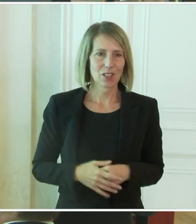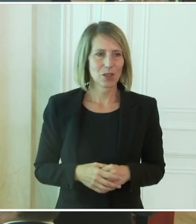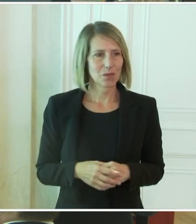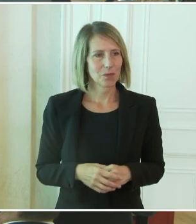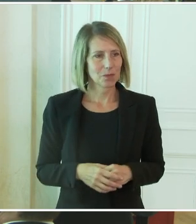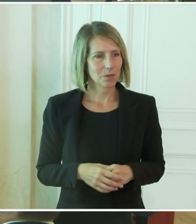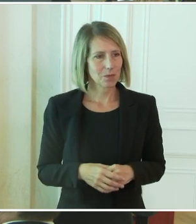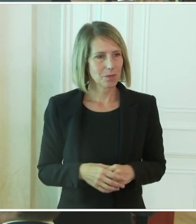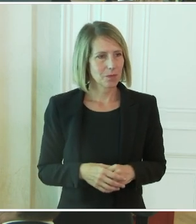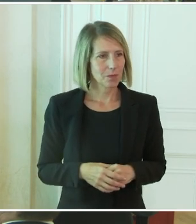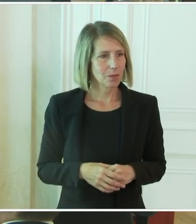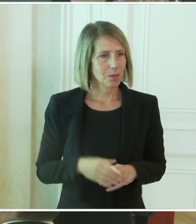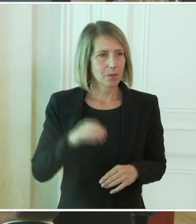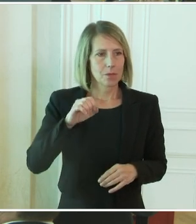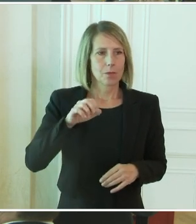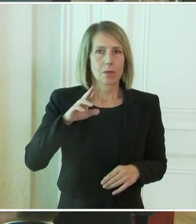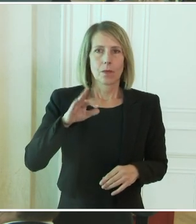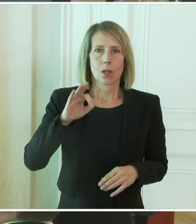Herr Unger vom ORF.